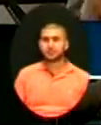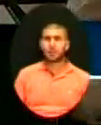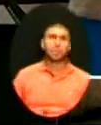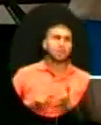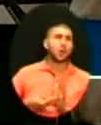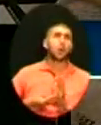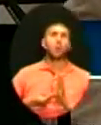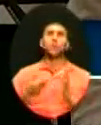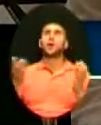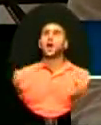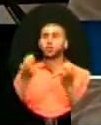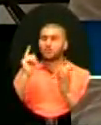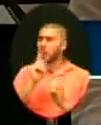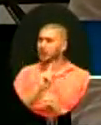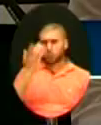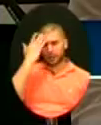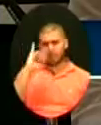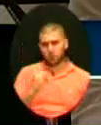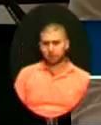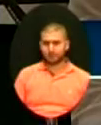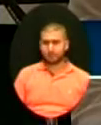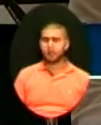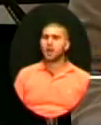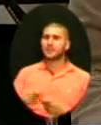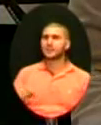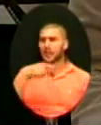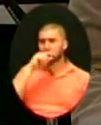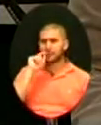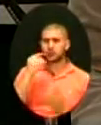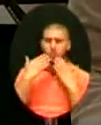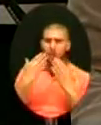כתכלית הכל, אבל אסור להתעלם מהם. חבר הכנסת עמיר פרץ, תודה רבה לך. תודה לכם.